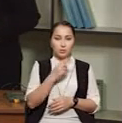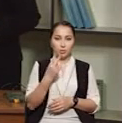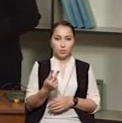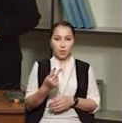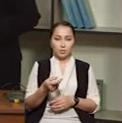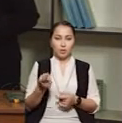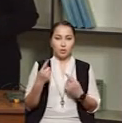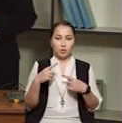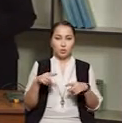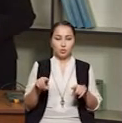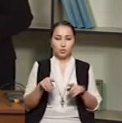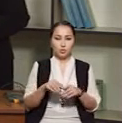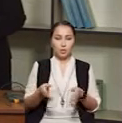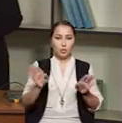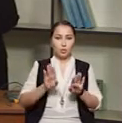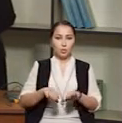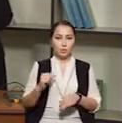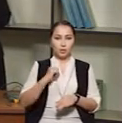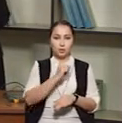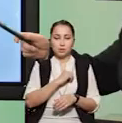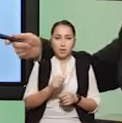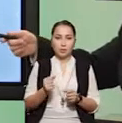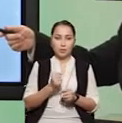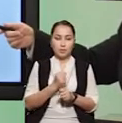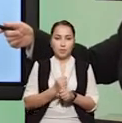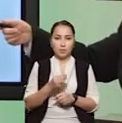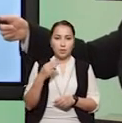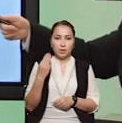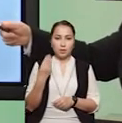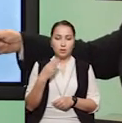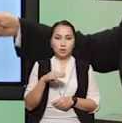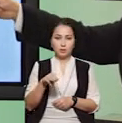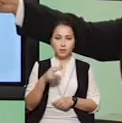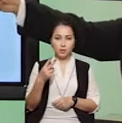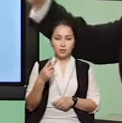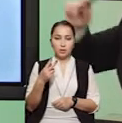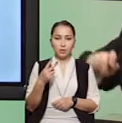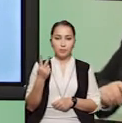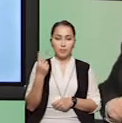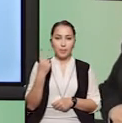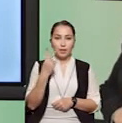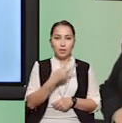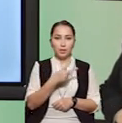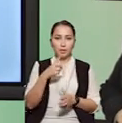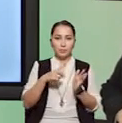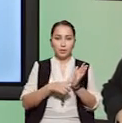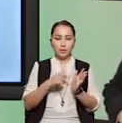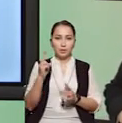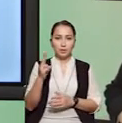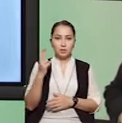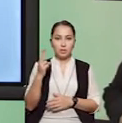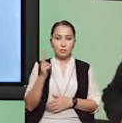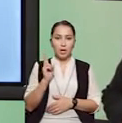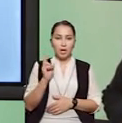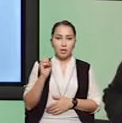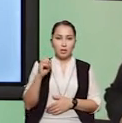ishlab ko'rsataman, qolganini uyda ishlaysiz. T2, demak, 27 gradus